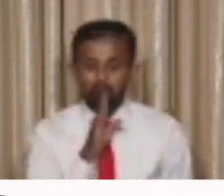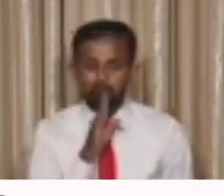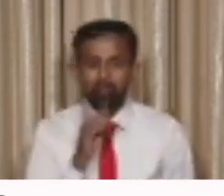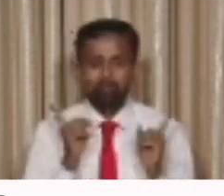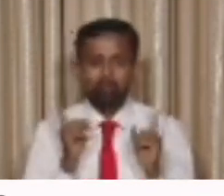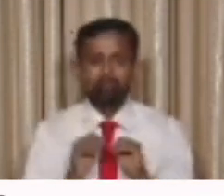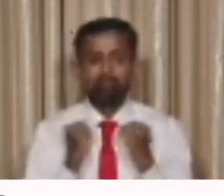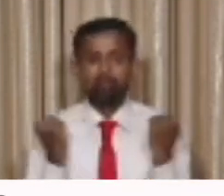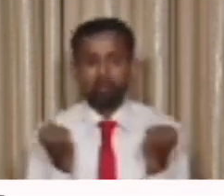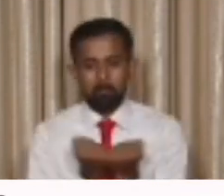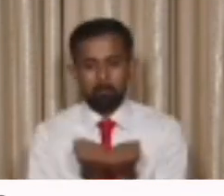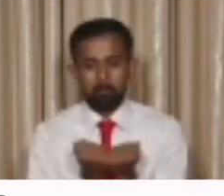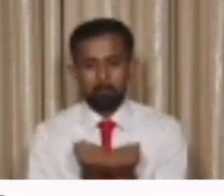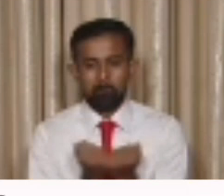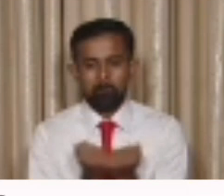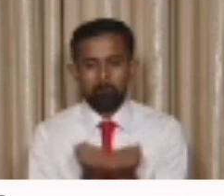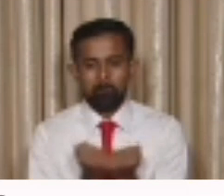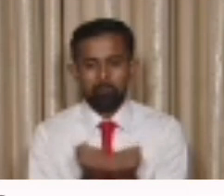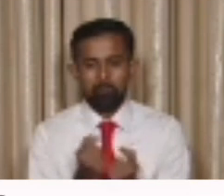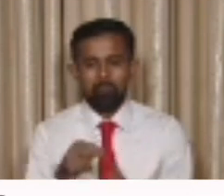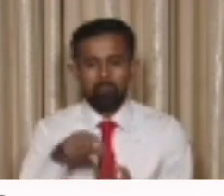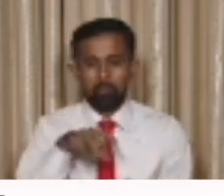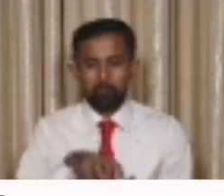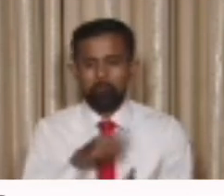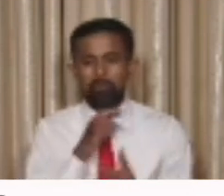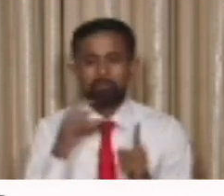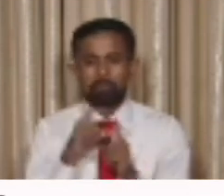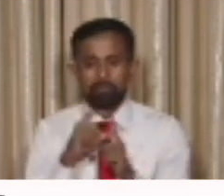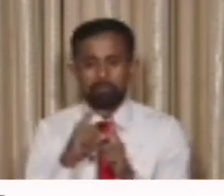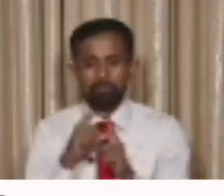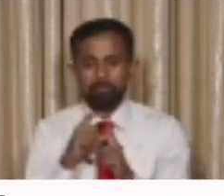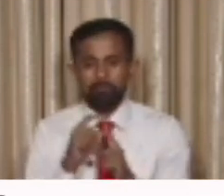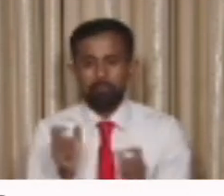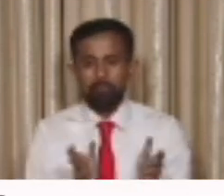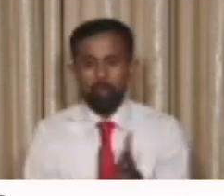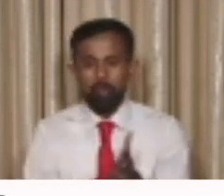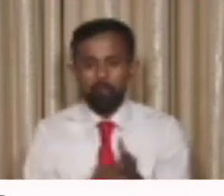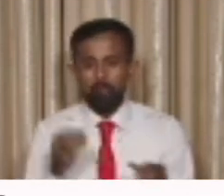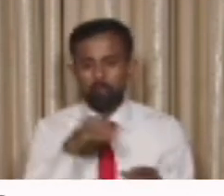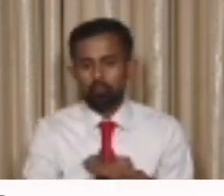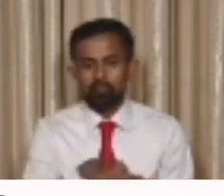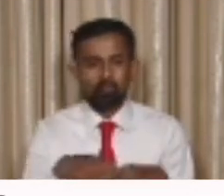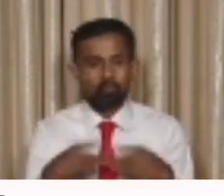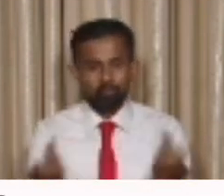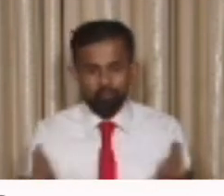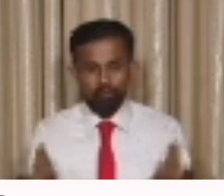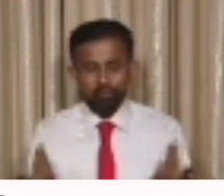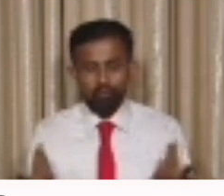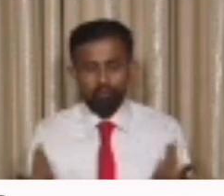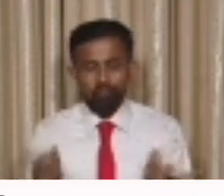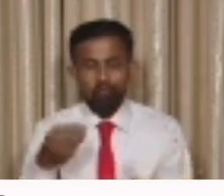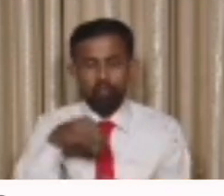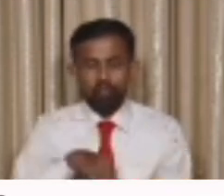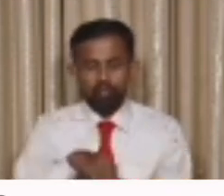සමාජ පේපර් ක්ලබ්ස්. එතකොට පළාත් දිස්ත්‍රික් මට්ටමේ කෑල්ල මේ කමිටු වාර්තාව තුළ නැහැ. ඒ නිසා තමයි මේක ඇතුළත්